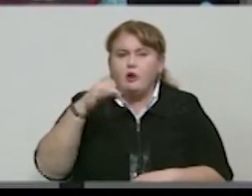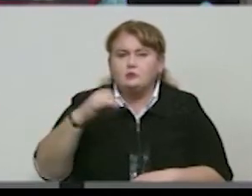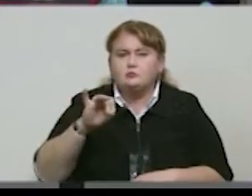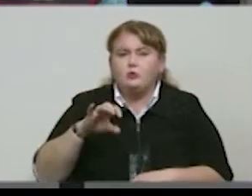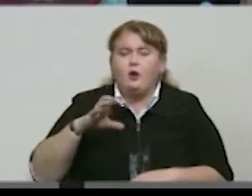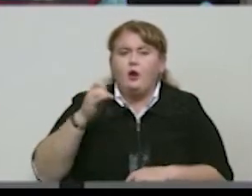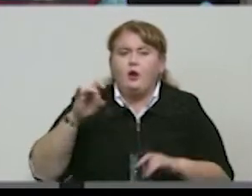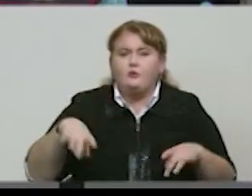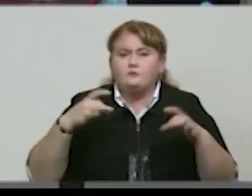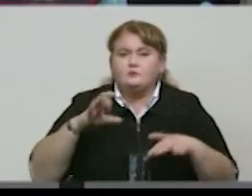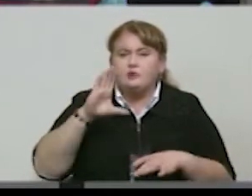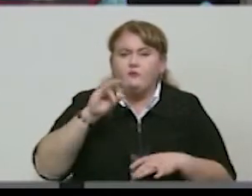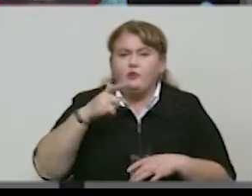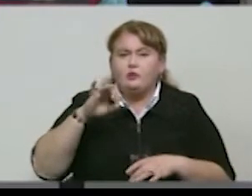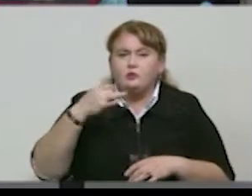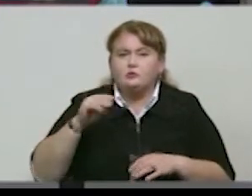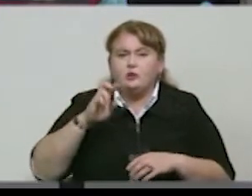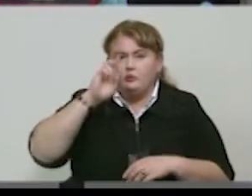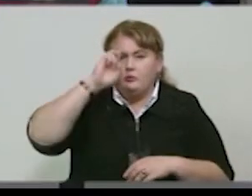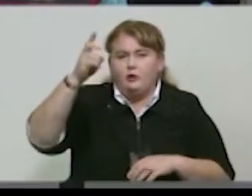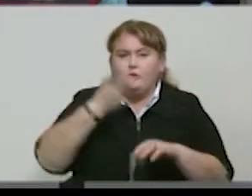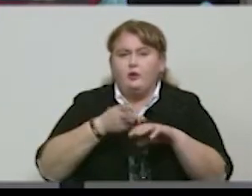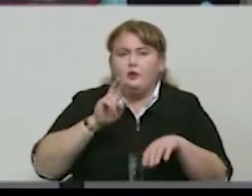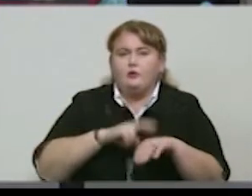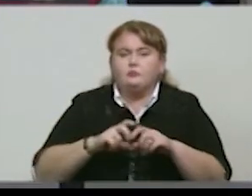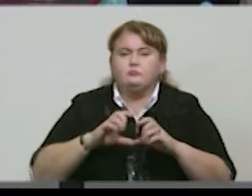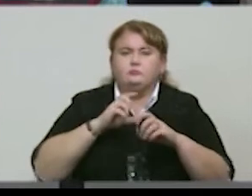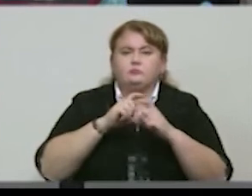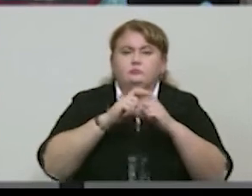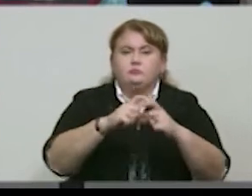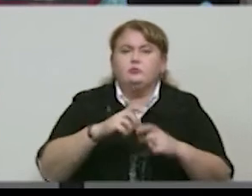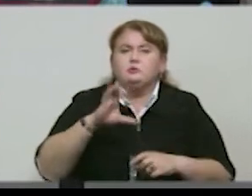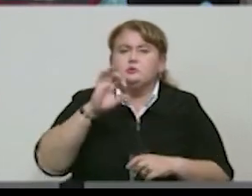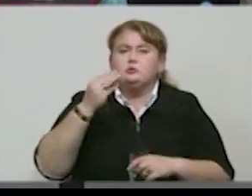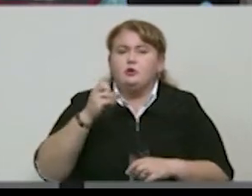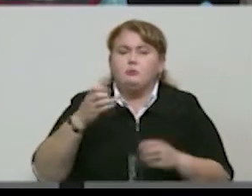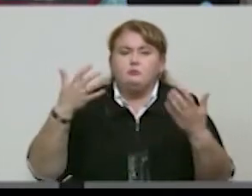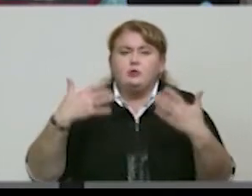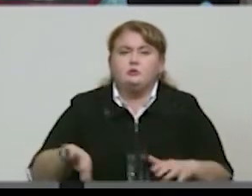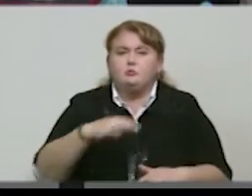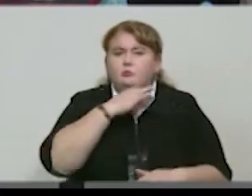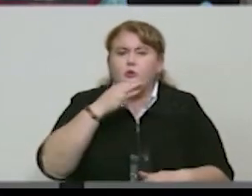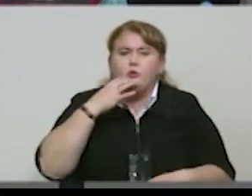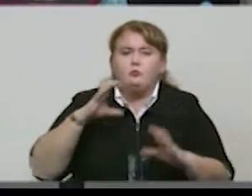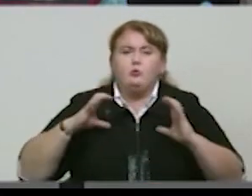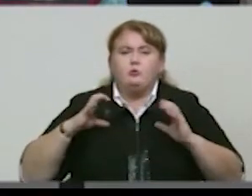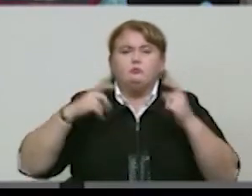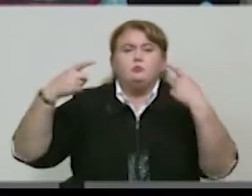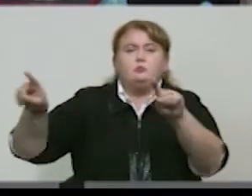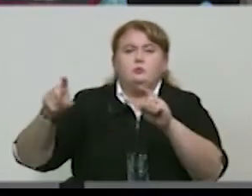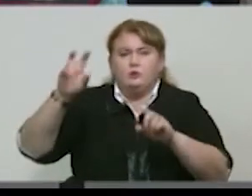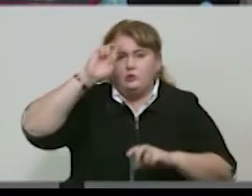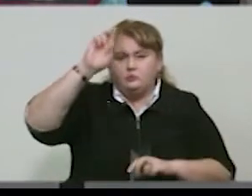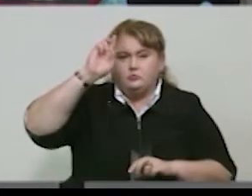и Австро-Венгерской империи. Это обогащение США и потеря многих национальных богатств других